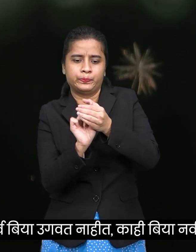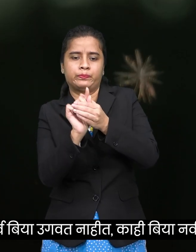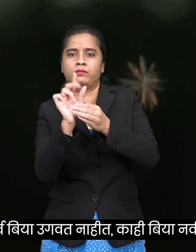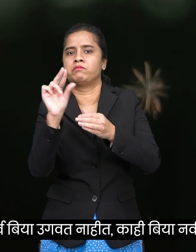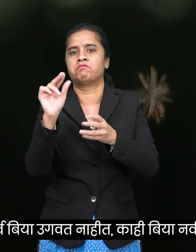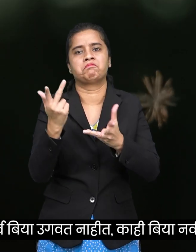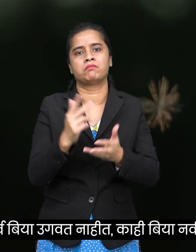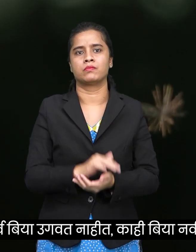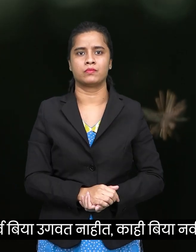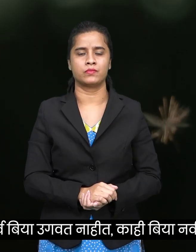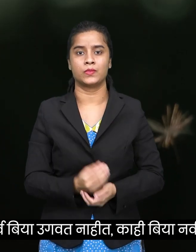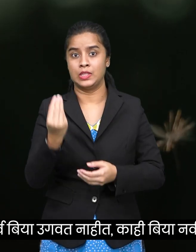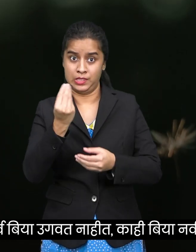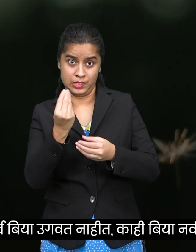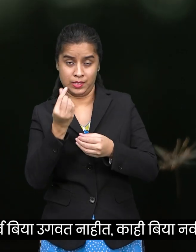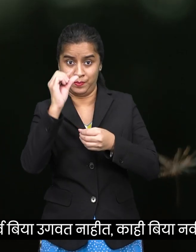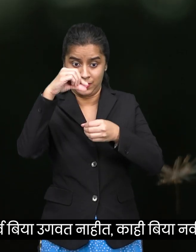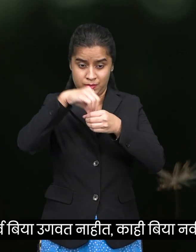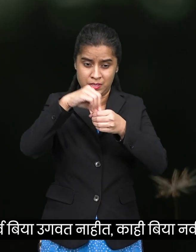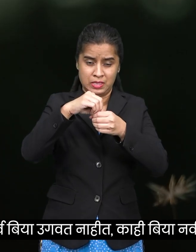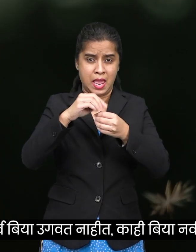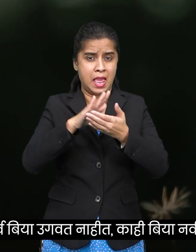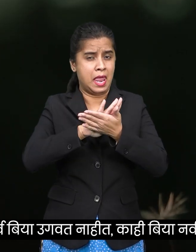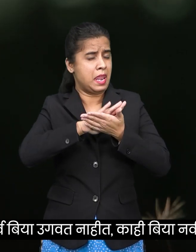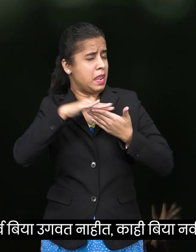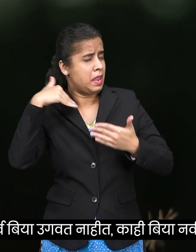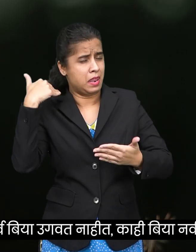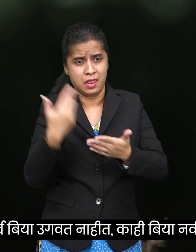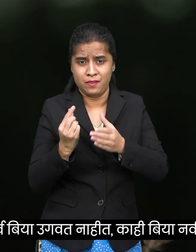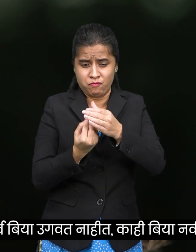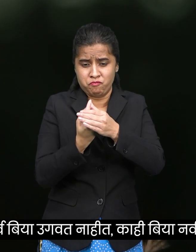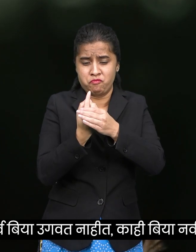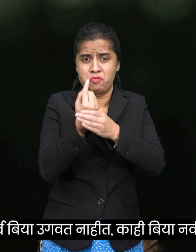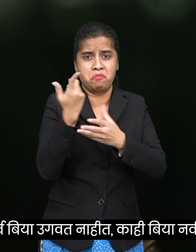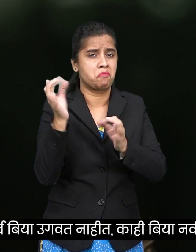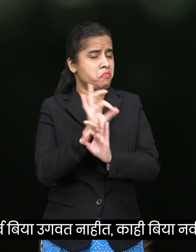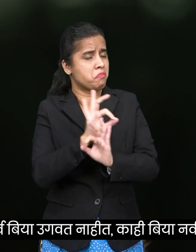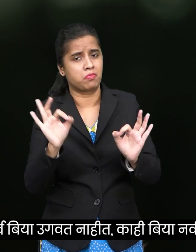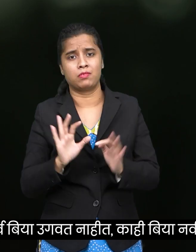अंकुरतात का, नवीन रोपे तयार करण्यासाठी फळांच्या सर्व बिया अंकुर वाढण्यास सक्षम असावेत.